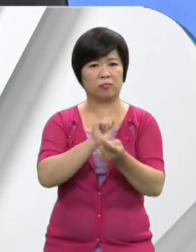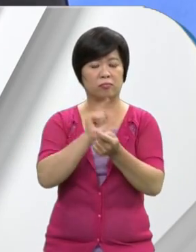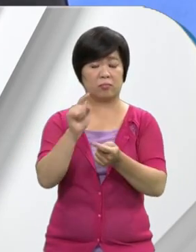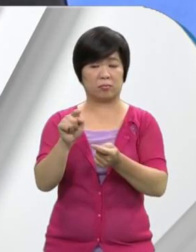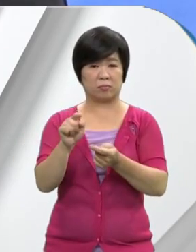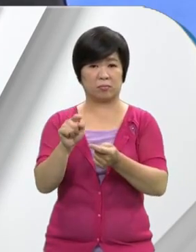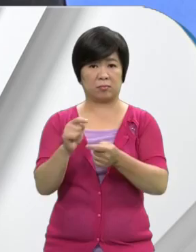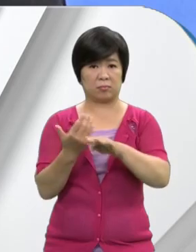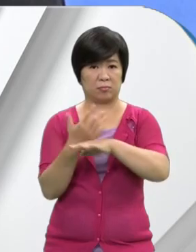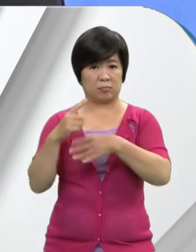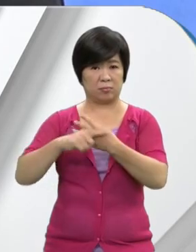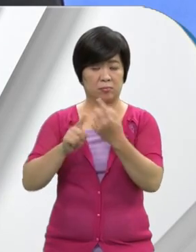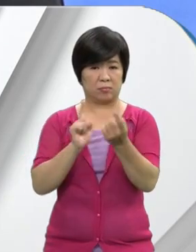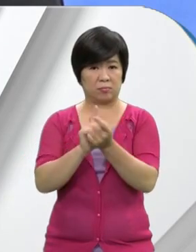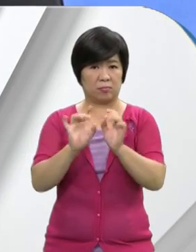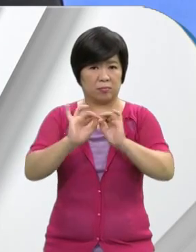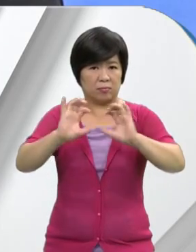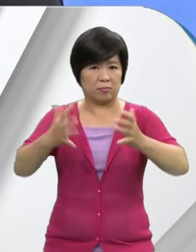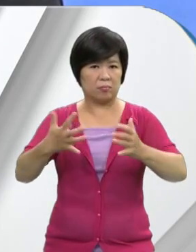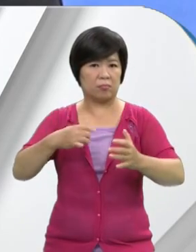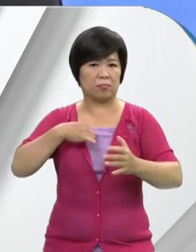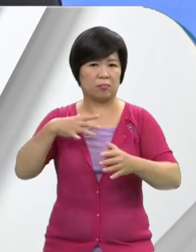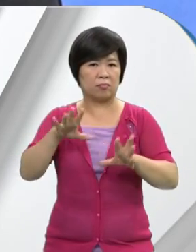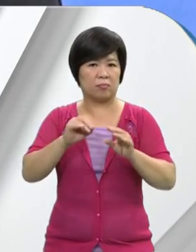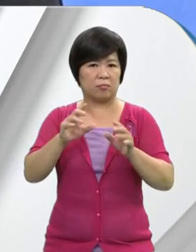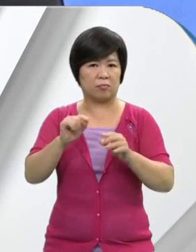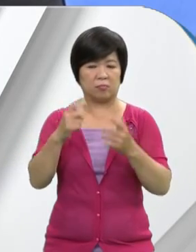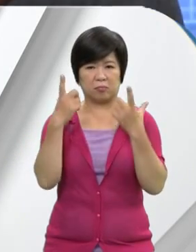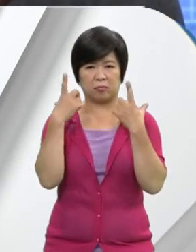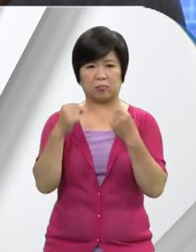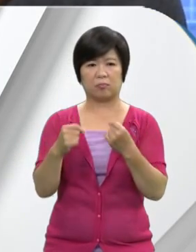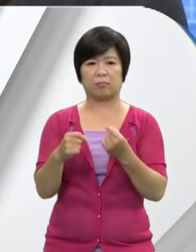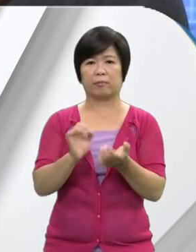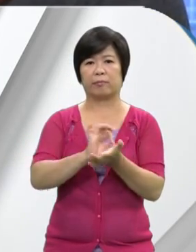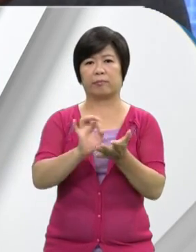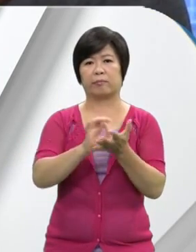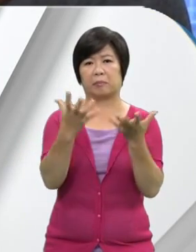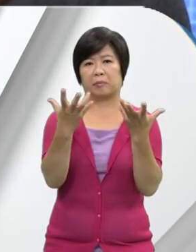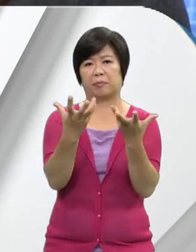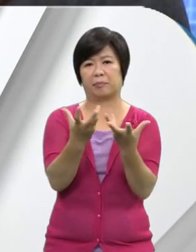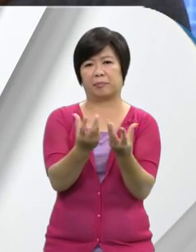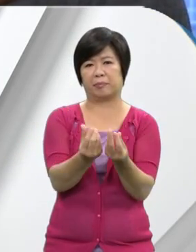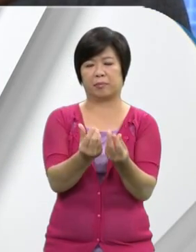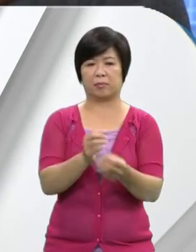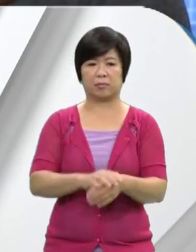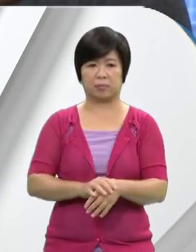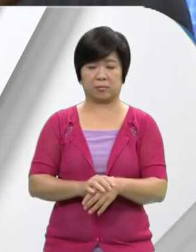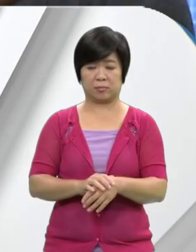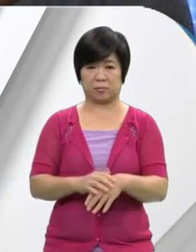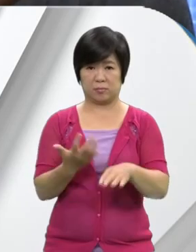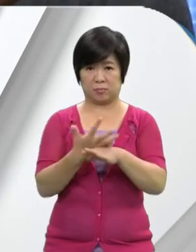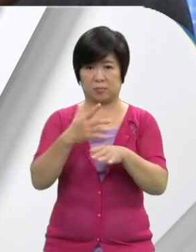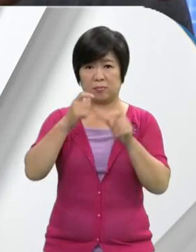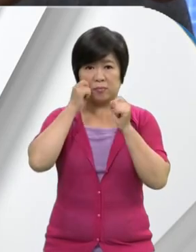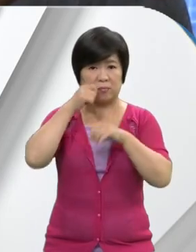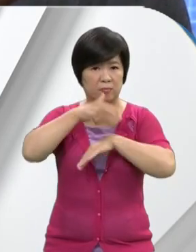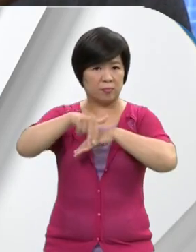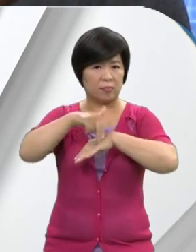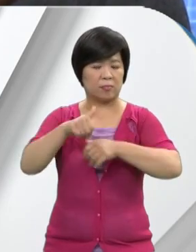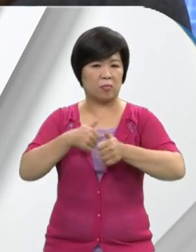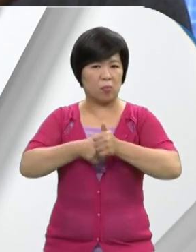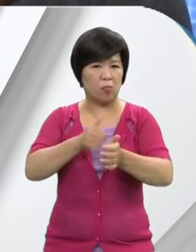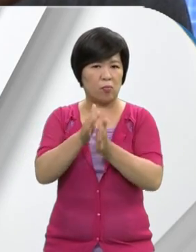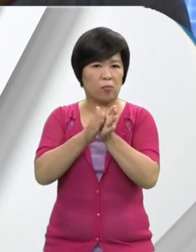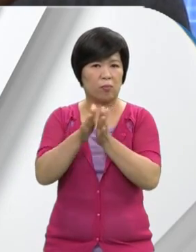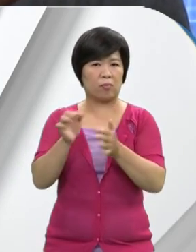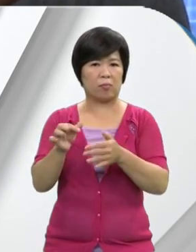产业对于地球的自然资源消耗的速度跟量。 这个主要还是在做产品设计，因为在追求这个规格